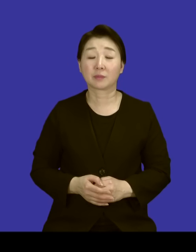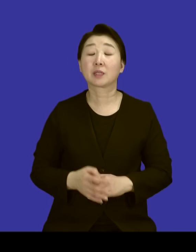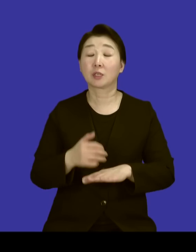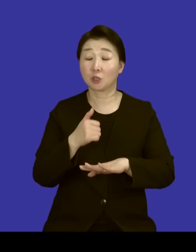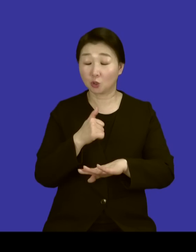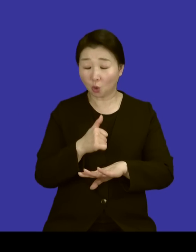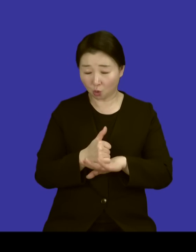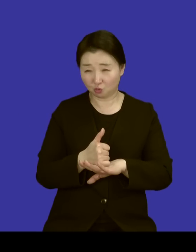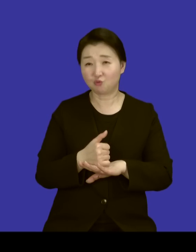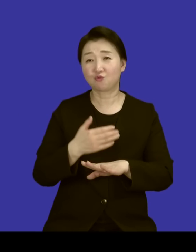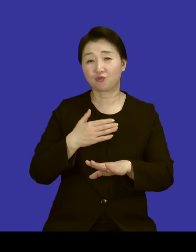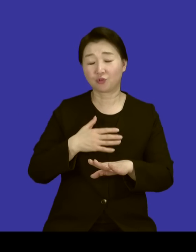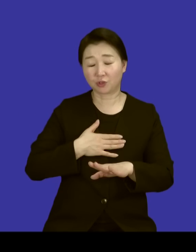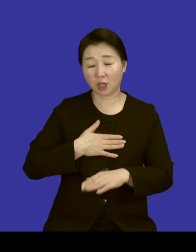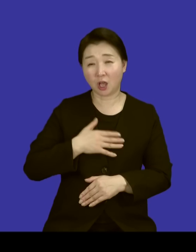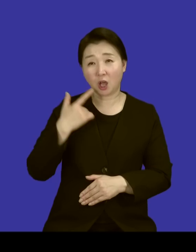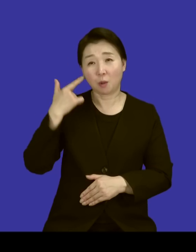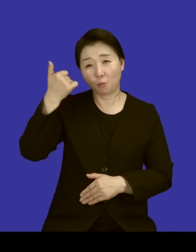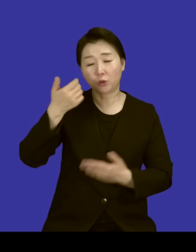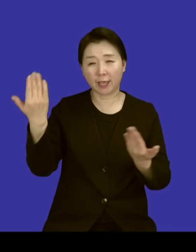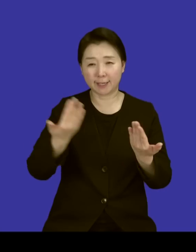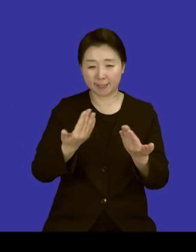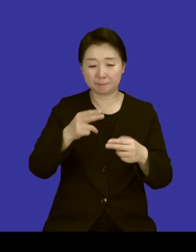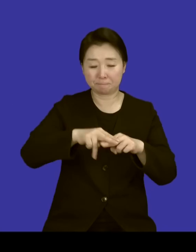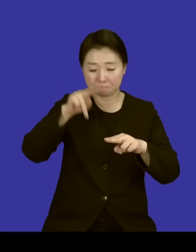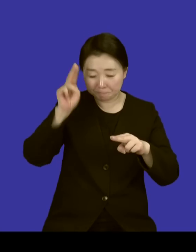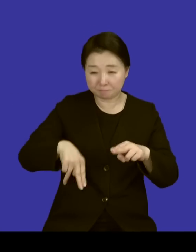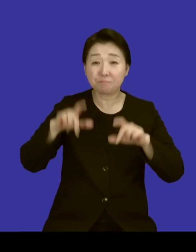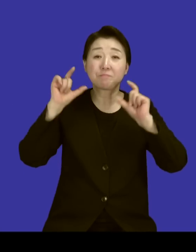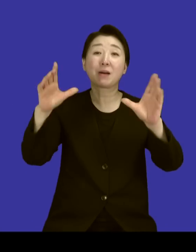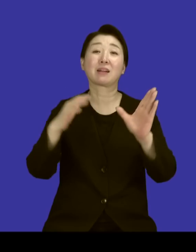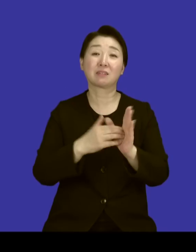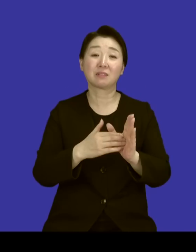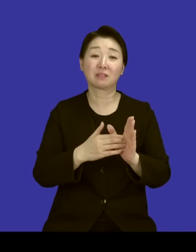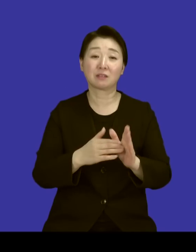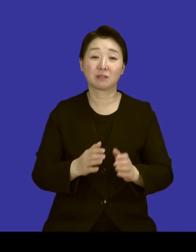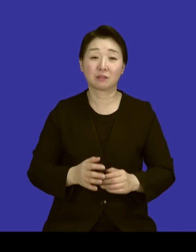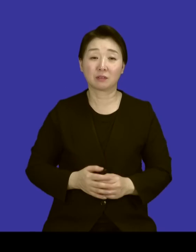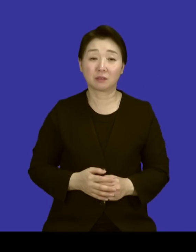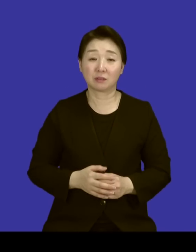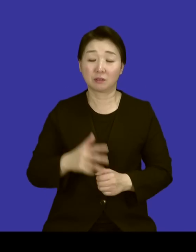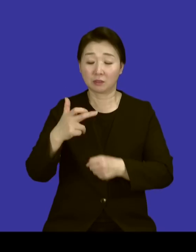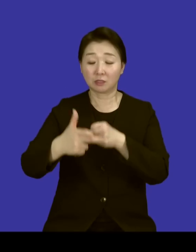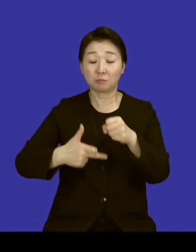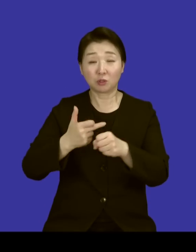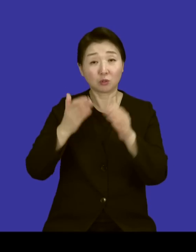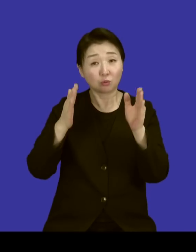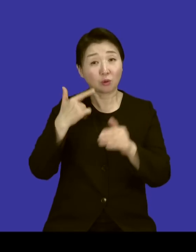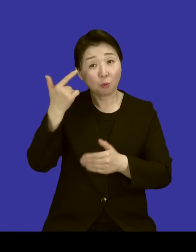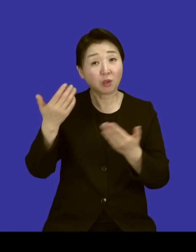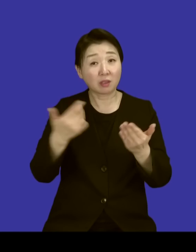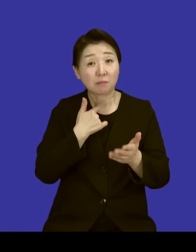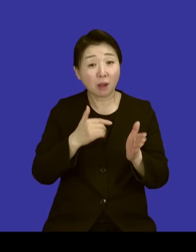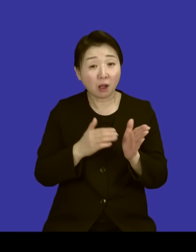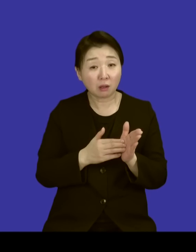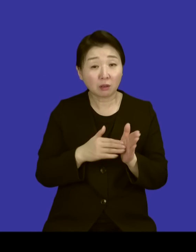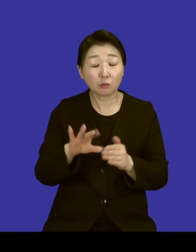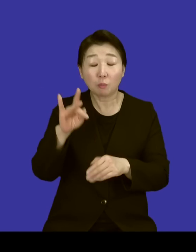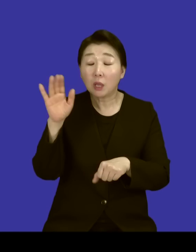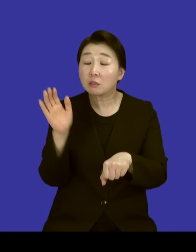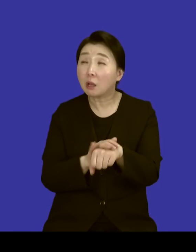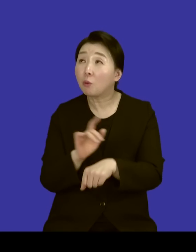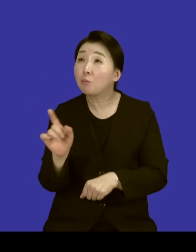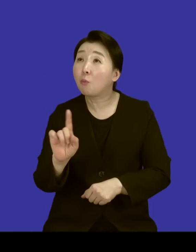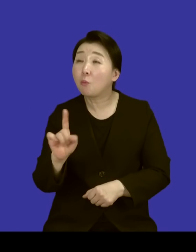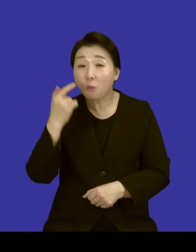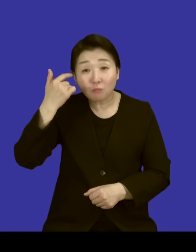하고 그만하겠습니다 하고 발표를 했죠. 당에서 당황하게 하셨겠는데요. 그러니까요. 17년 목회를 하셨는데. 무슨 뭐예요? 처음에는 우리가 뭘 잘못했는지 네,